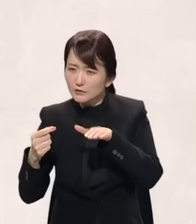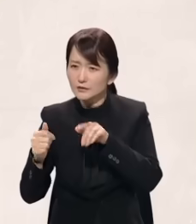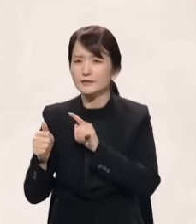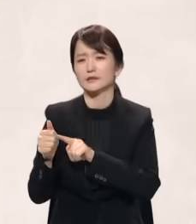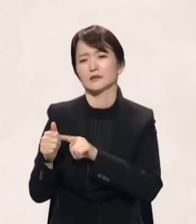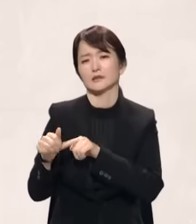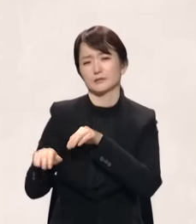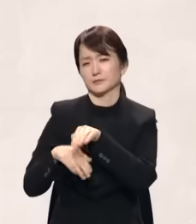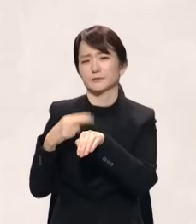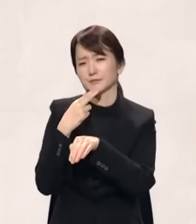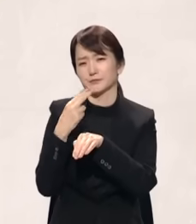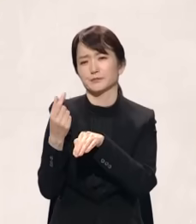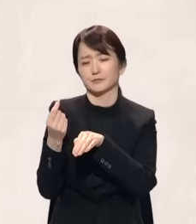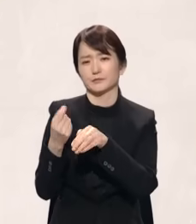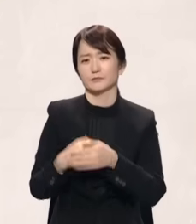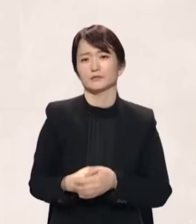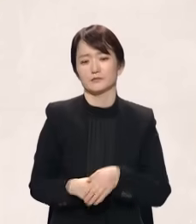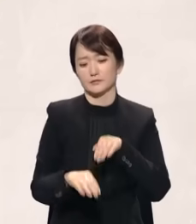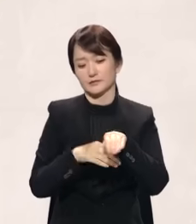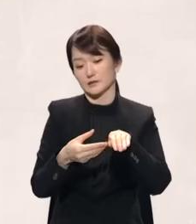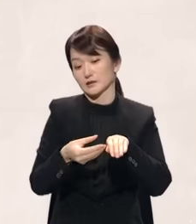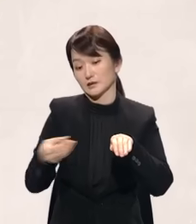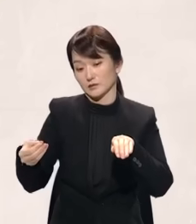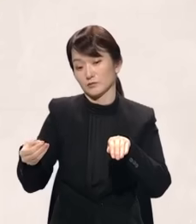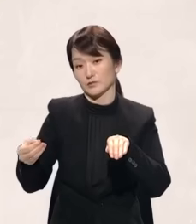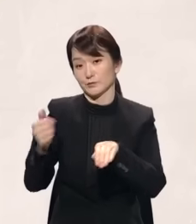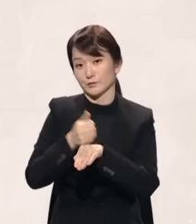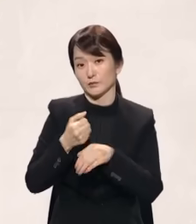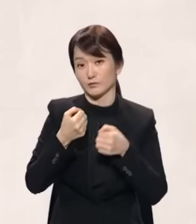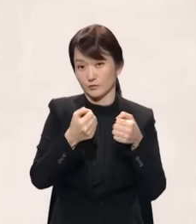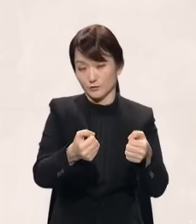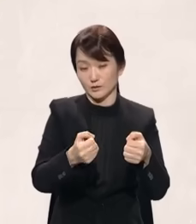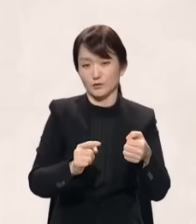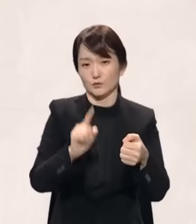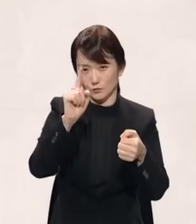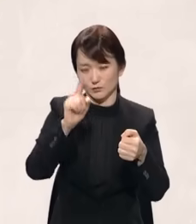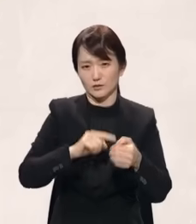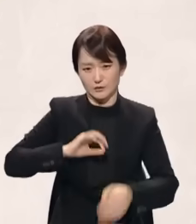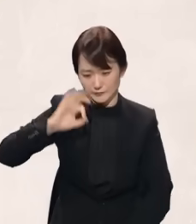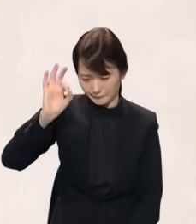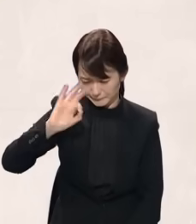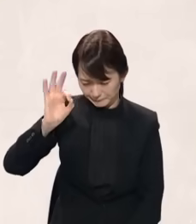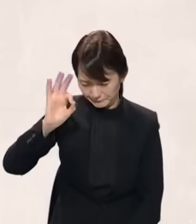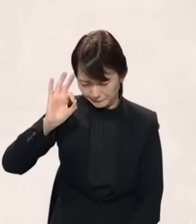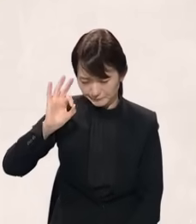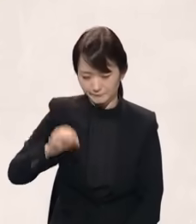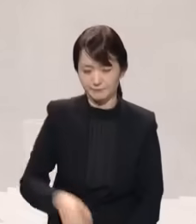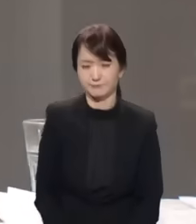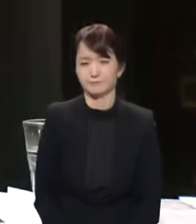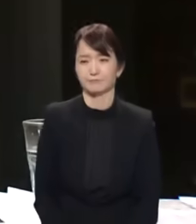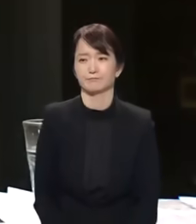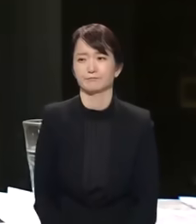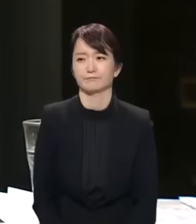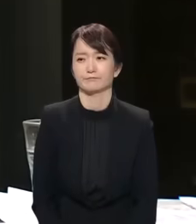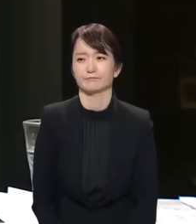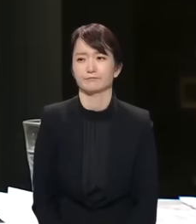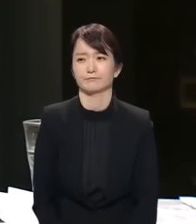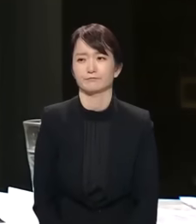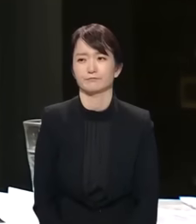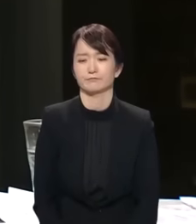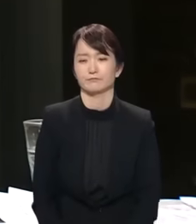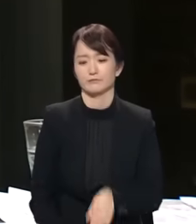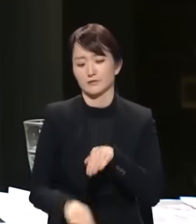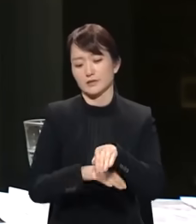없는 것 같다. 아. 그렇다면 렌터카를 이용했을 확률이 높다라고 생각하고 이제 추적을 시작했습니다. 렌터카부터